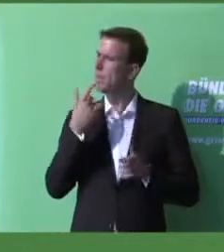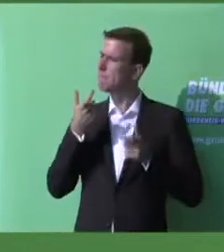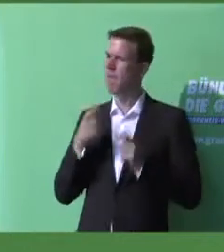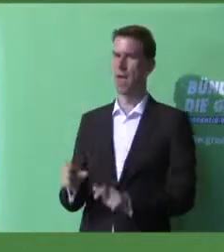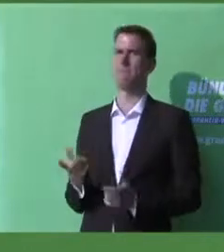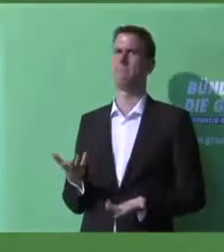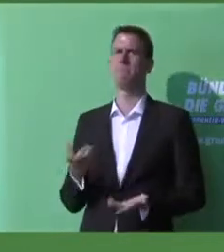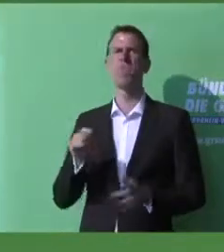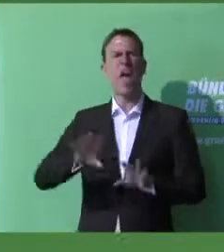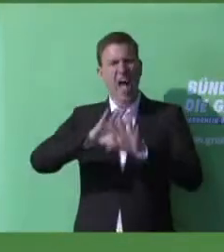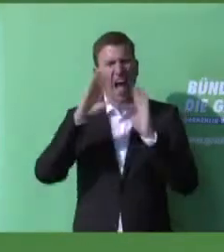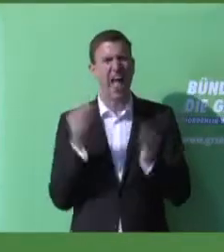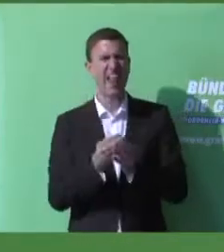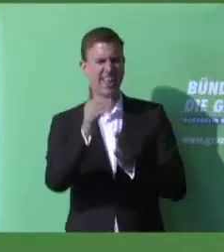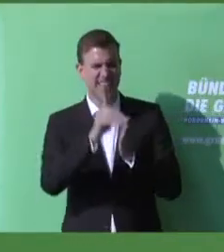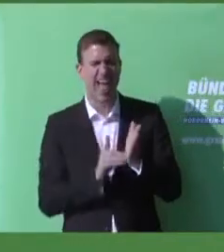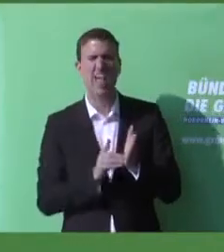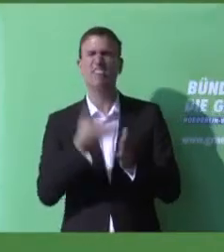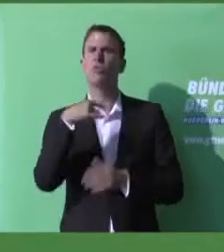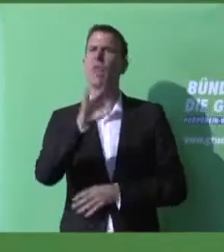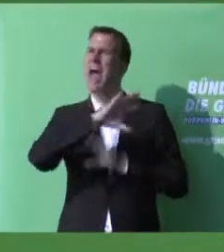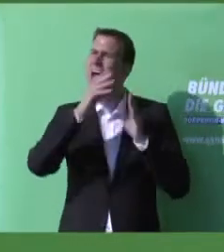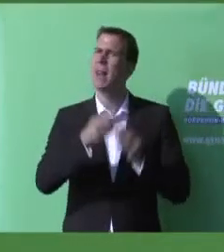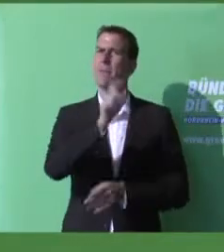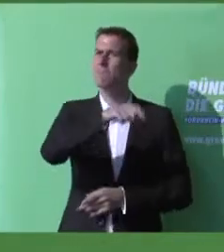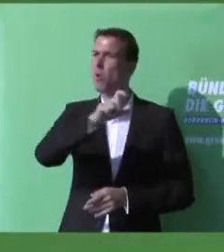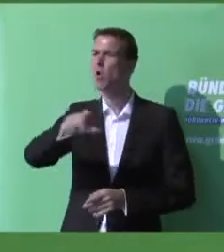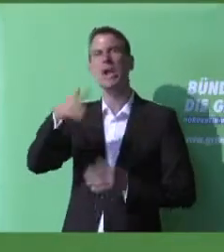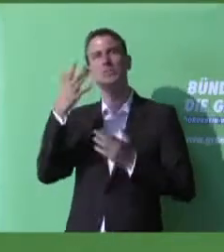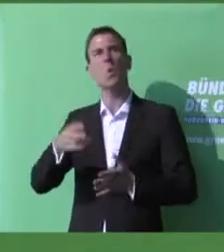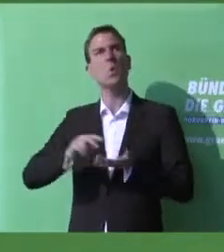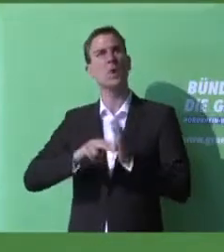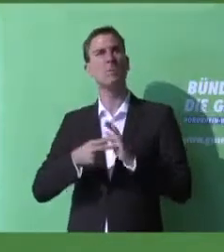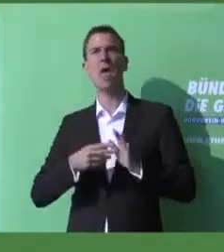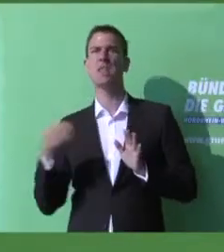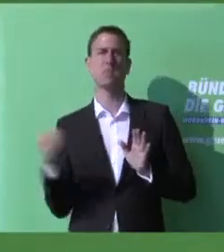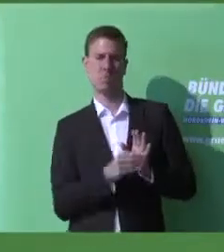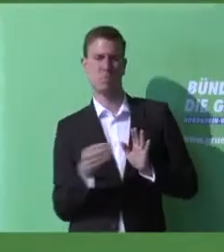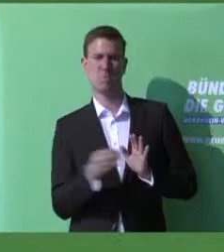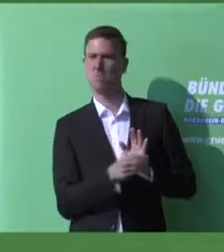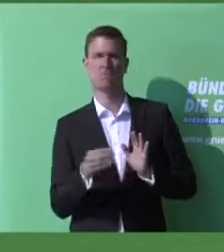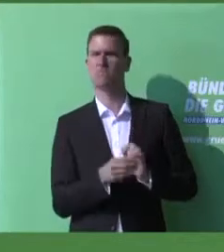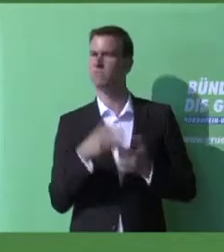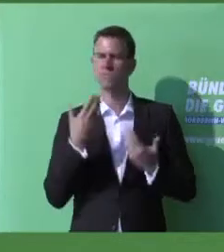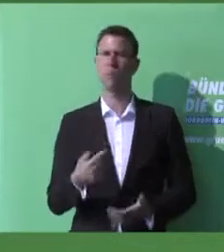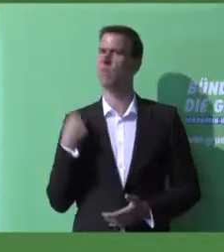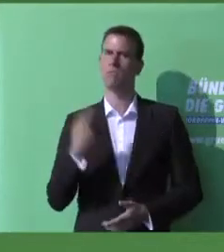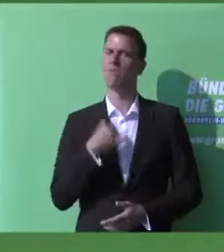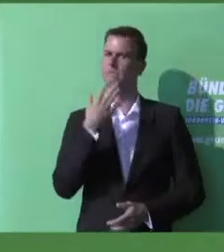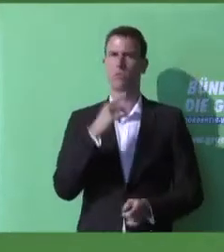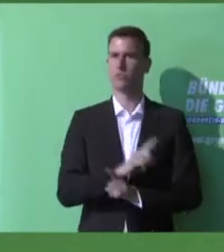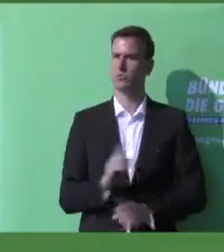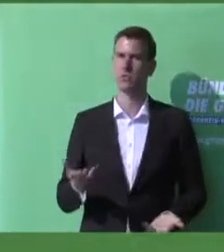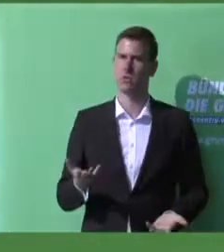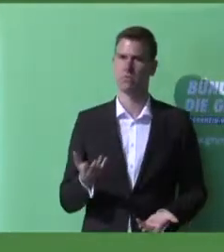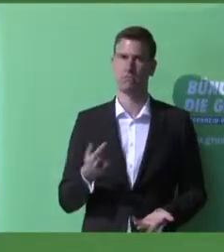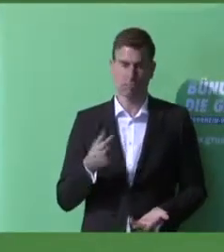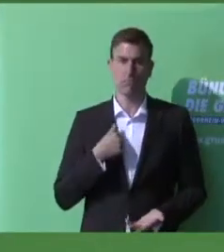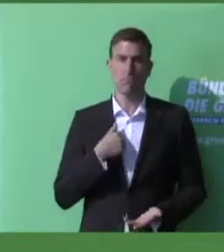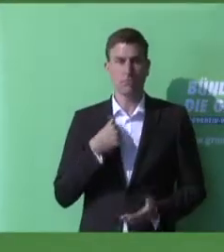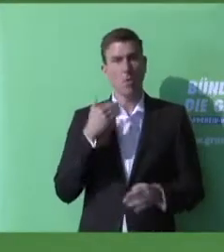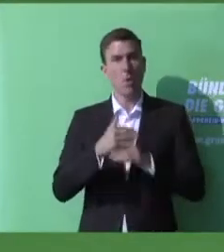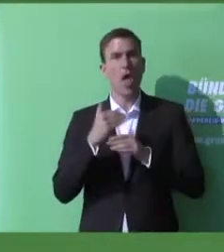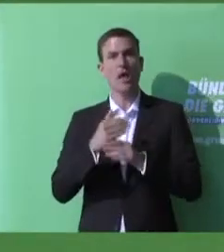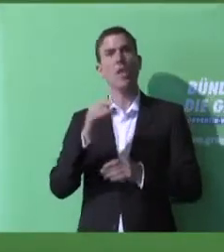aller Daten aller Bürgerinnen und Bürger vorsieht. Das wird mit uns nicht zu machen sein. Das sage ich auch mal